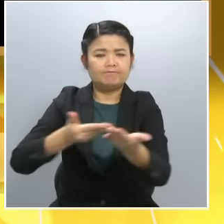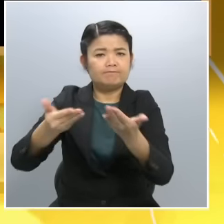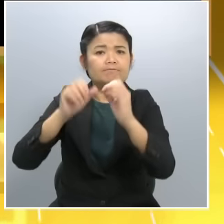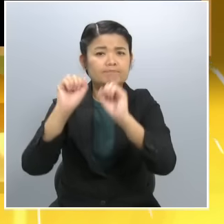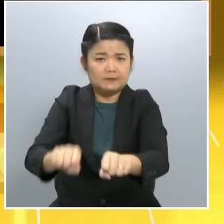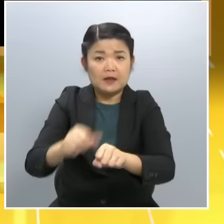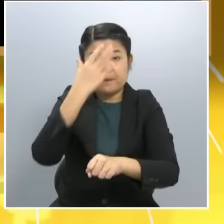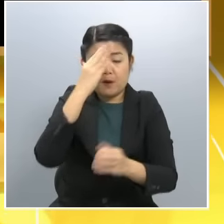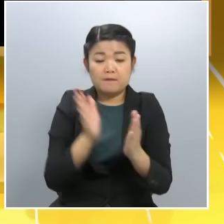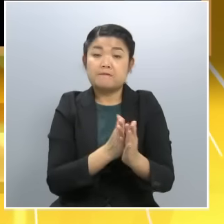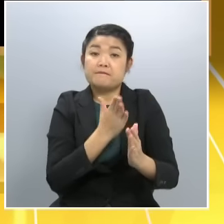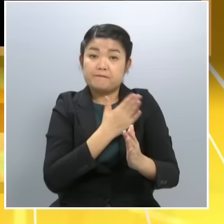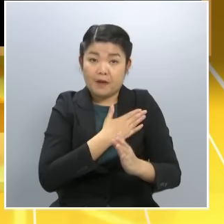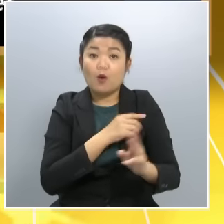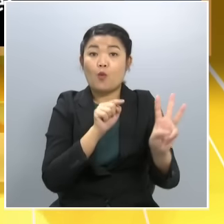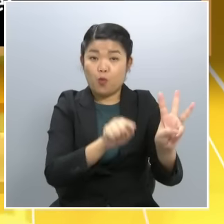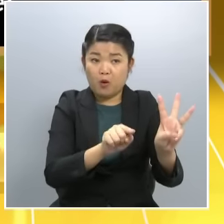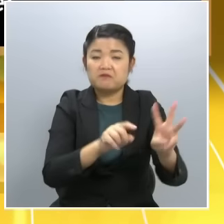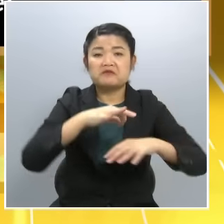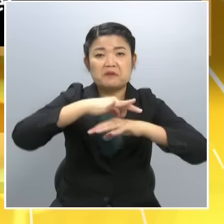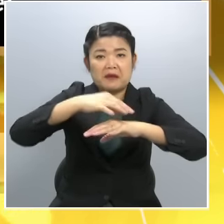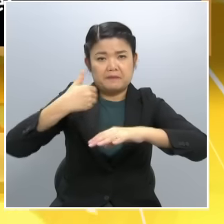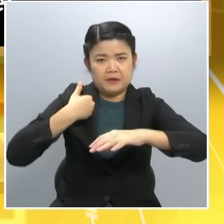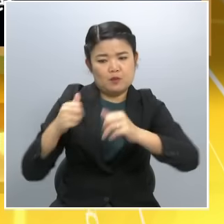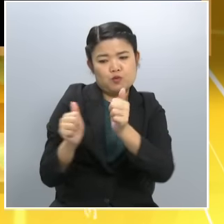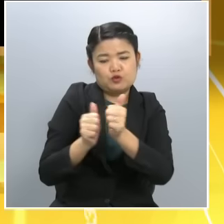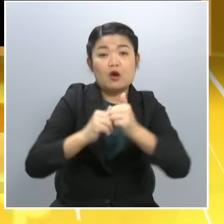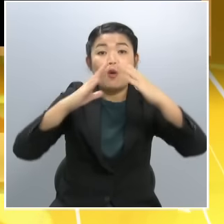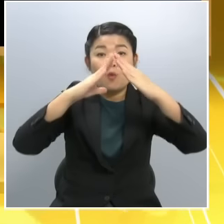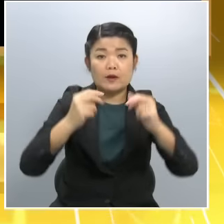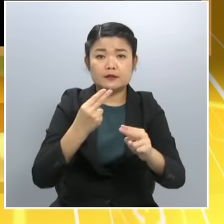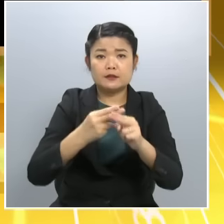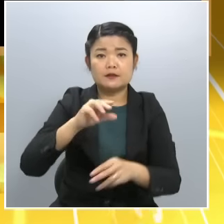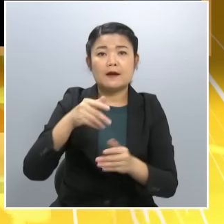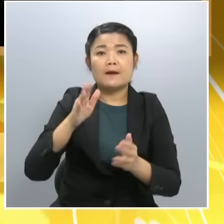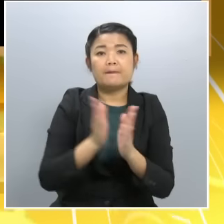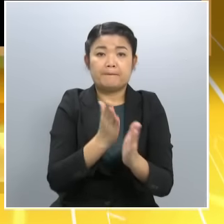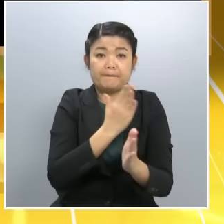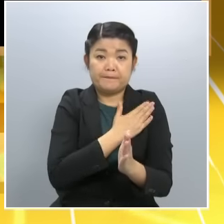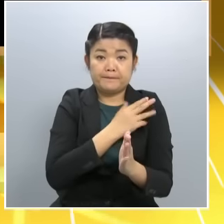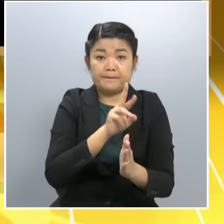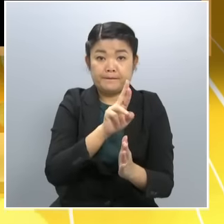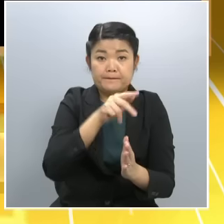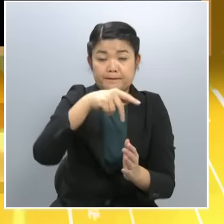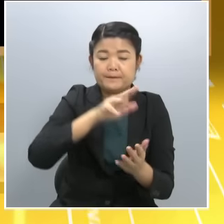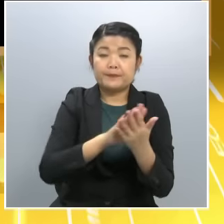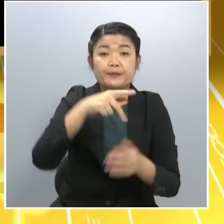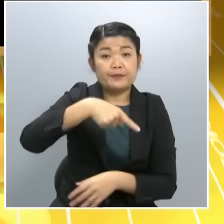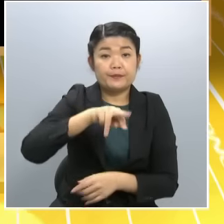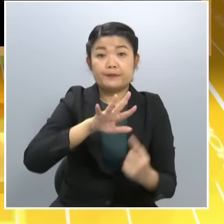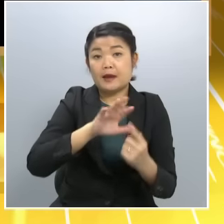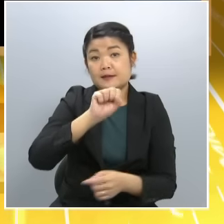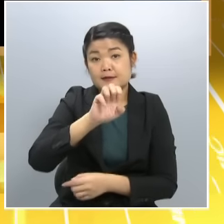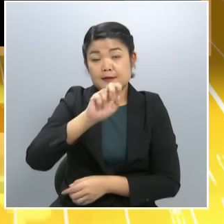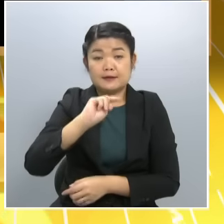เป็นพระสังฆาธิการมีตำแหน่งเป็นผู้ช่วยเจ้าวัดพัสิงห์วัดพระสิงห์อำเภอเมืองจังหวัดเชียงรายอันนี้รอทาง